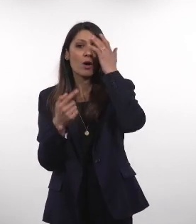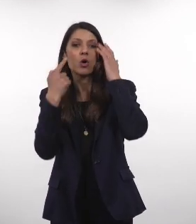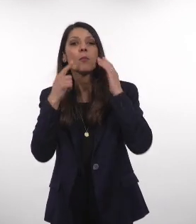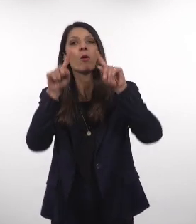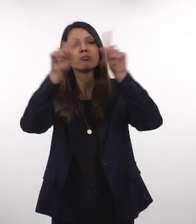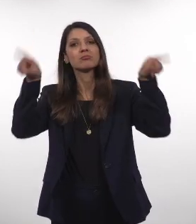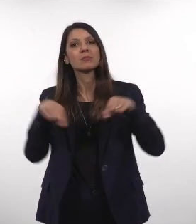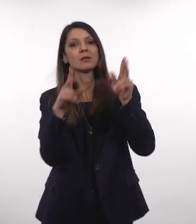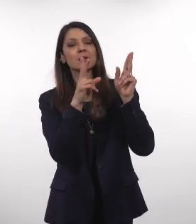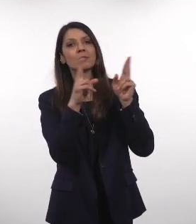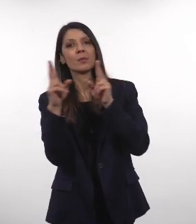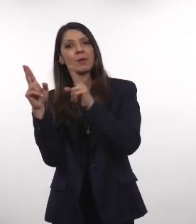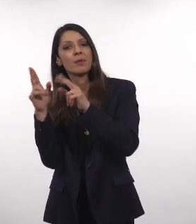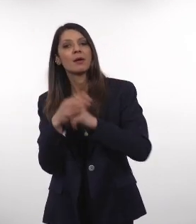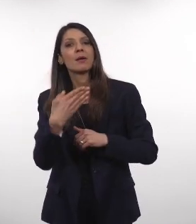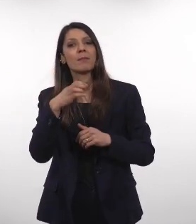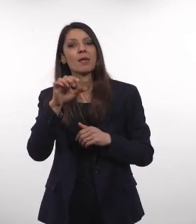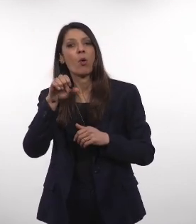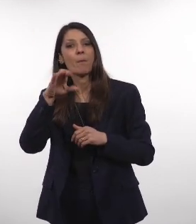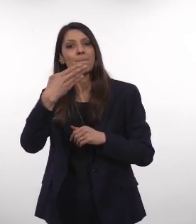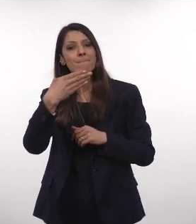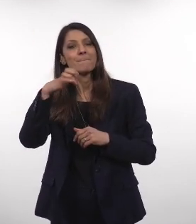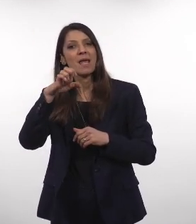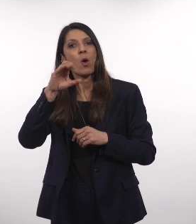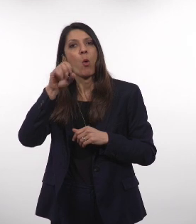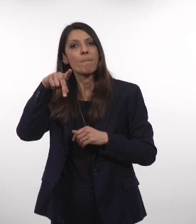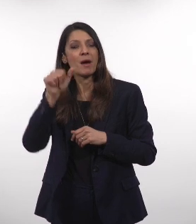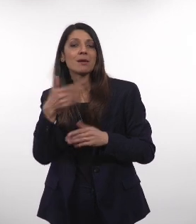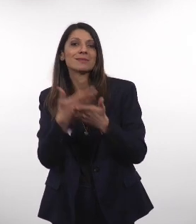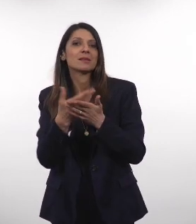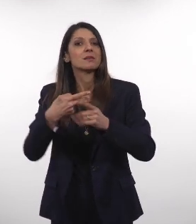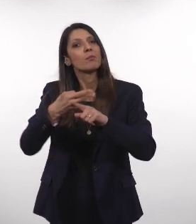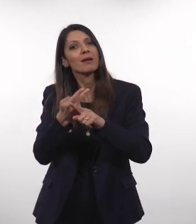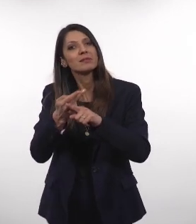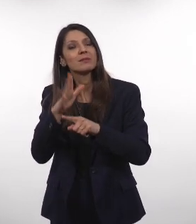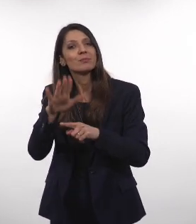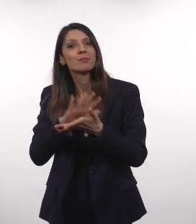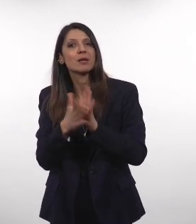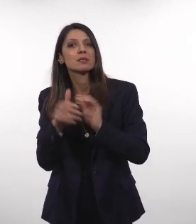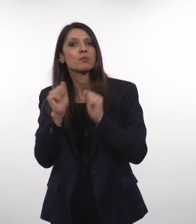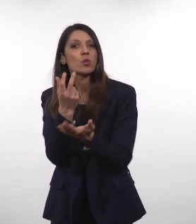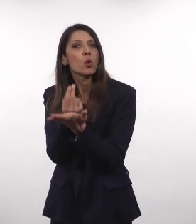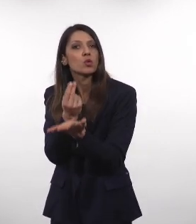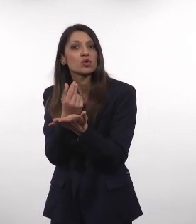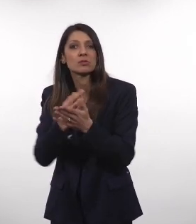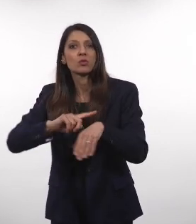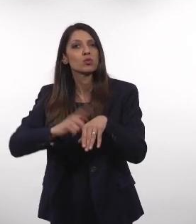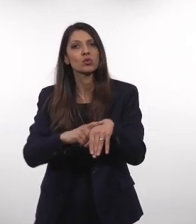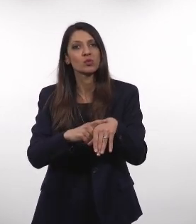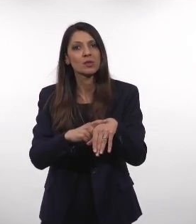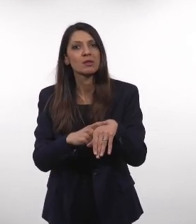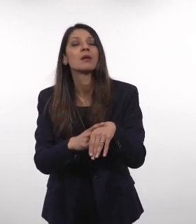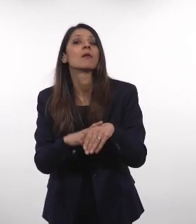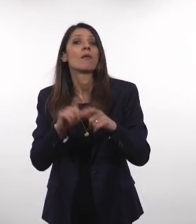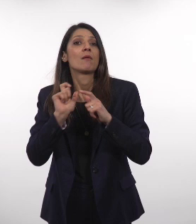l'utilisation du Méopa, mais que vous pouvez adapter. C'est un outil pratique que vous pouvez télécharger dès aujourd'hui et qui vous permettra